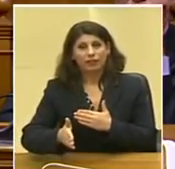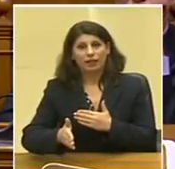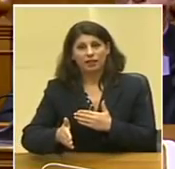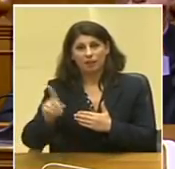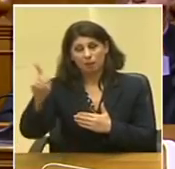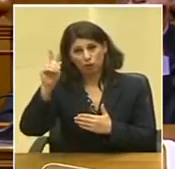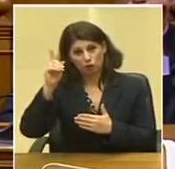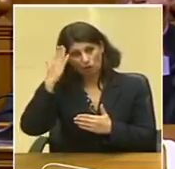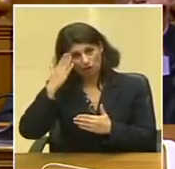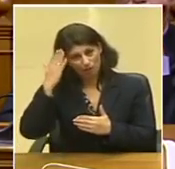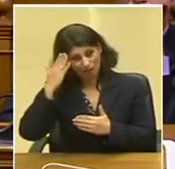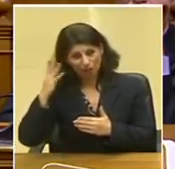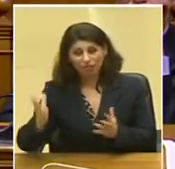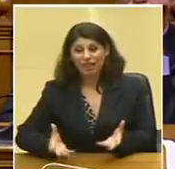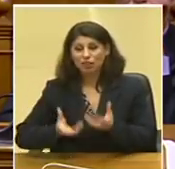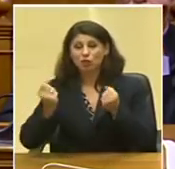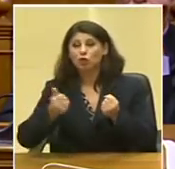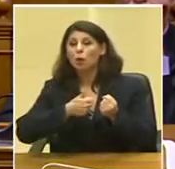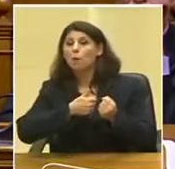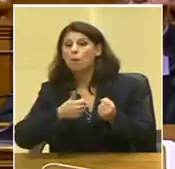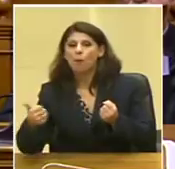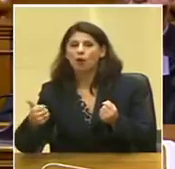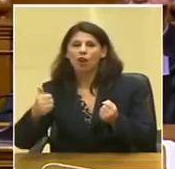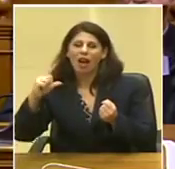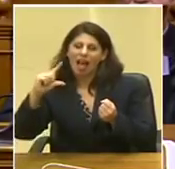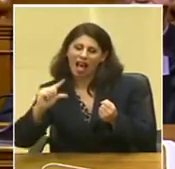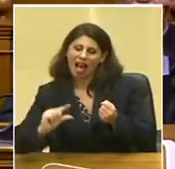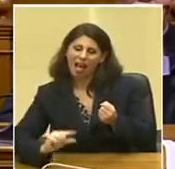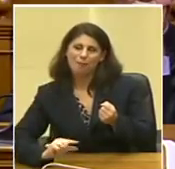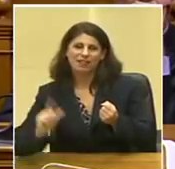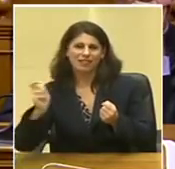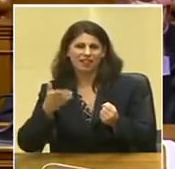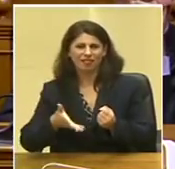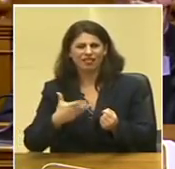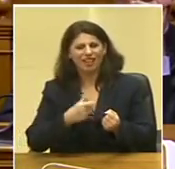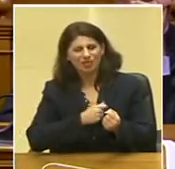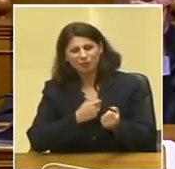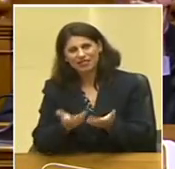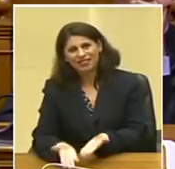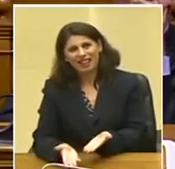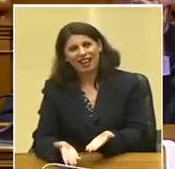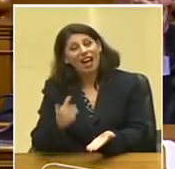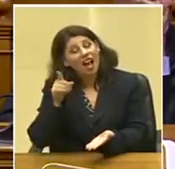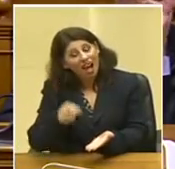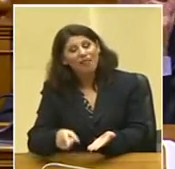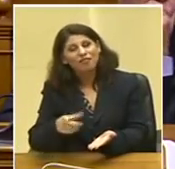Βερολίνο, διασώζονται μόνο οι χαμηλές συντάξεις. Αυτή είναι η αξιοπιστία. Αυτή είναι η αξιοπιστία των μέσων που